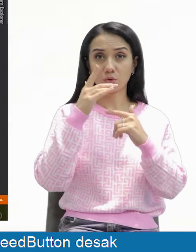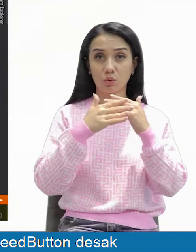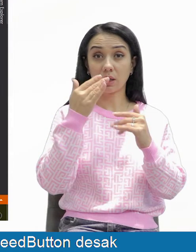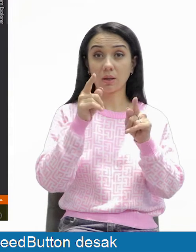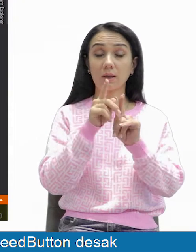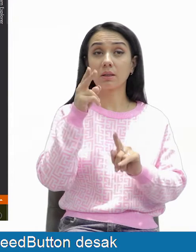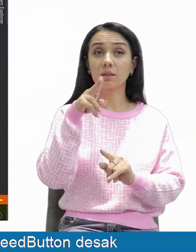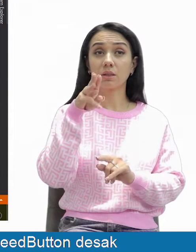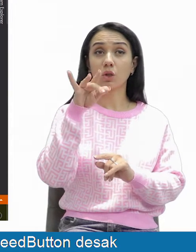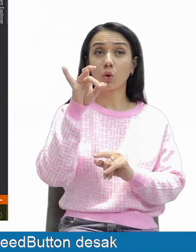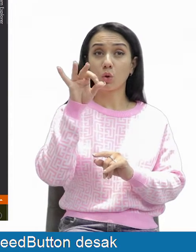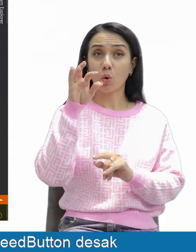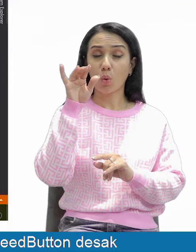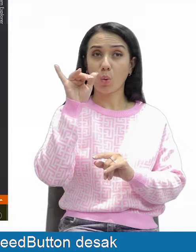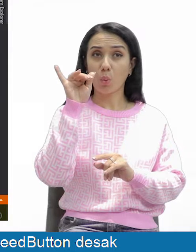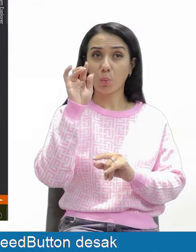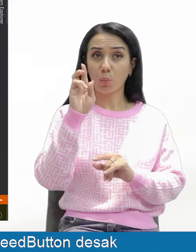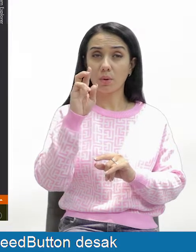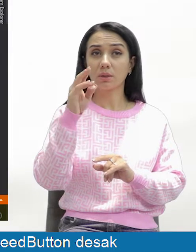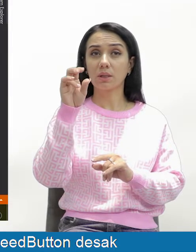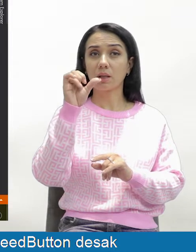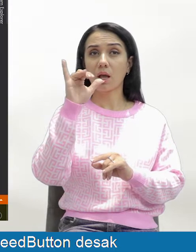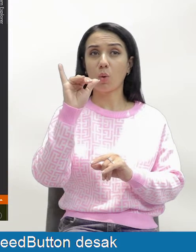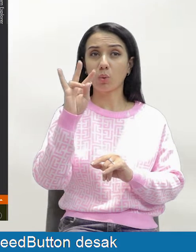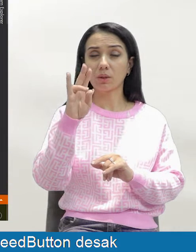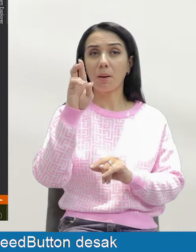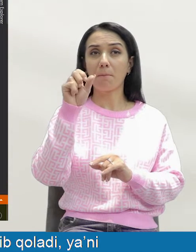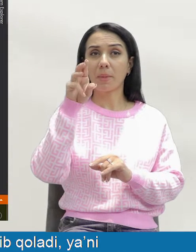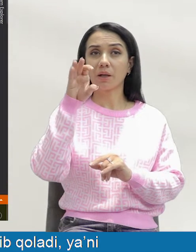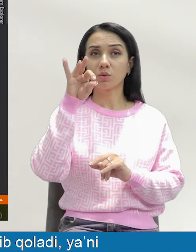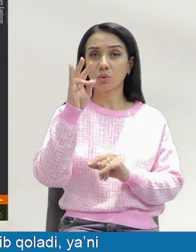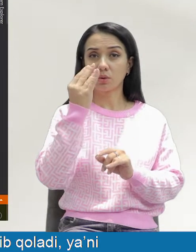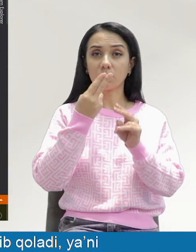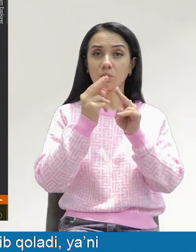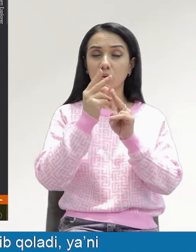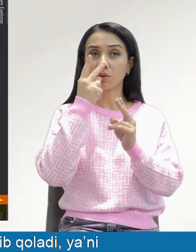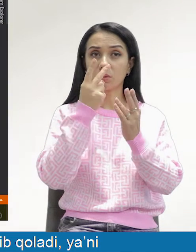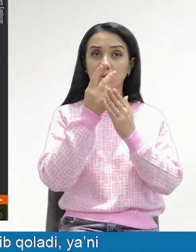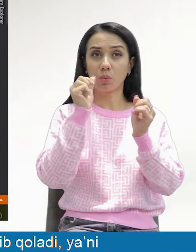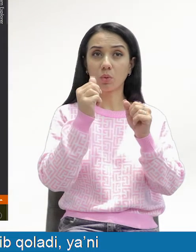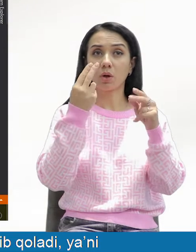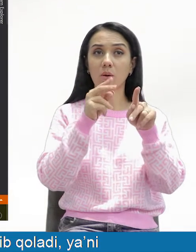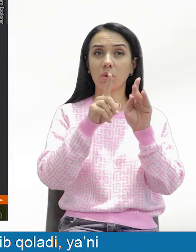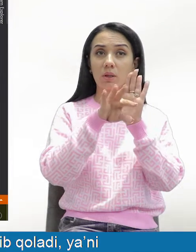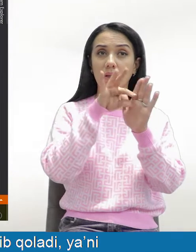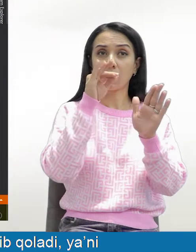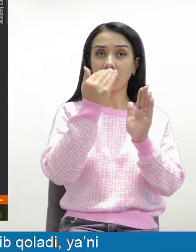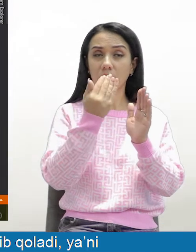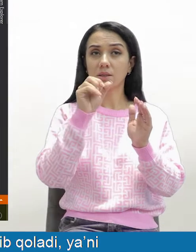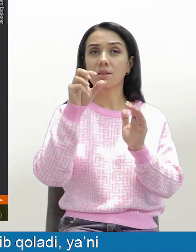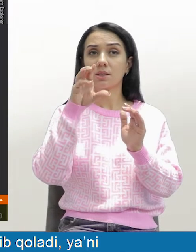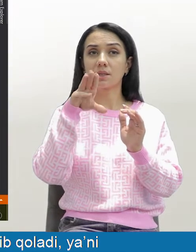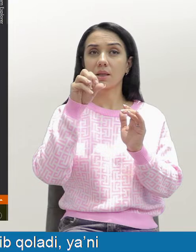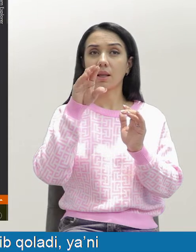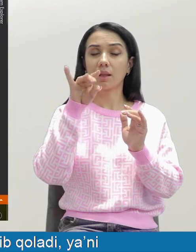bu drop down button emas bu oddiy split button desak bo'ladi tushunarli mana bu yerdan tanlab qo'yamizda standart holatga